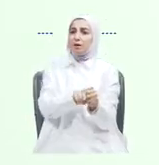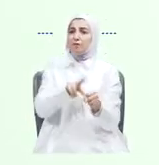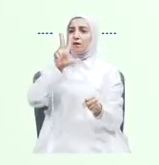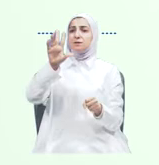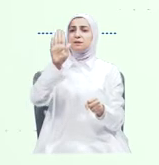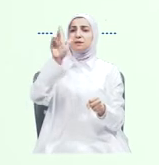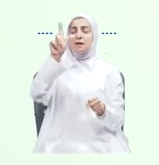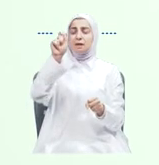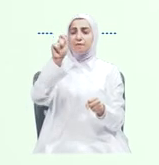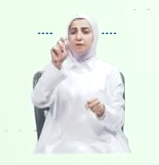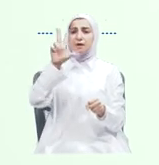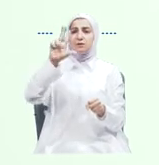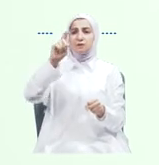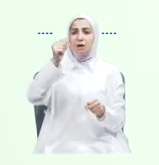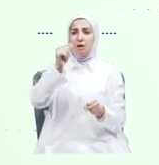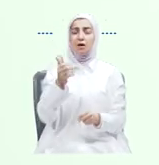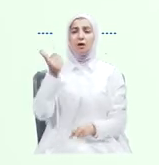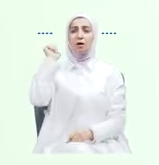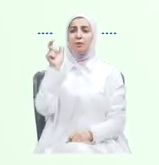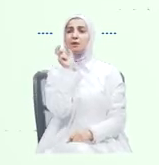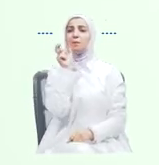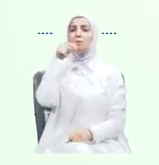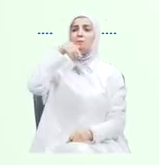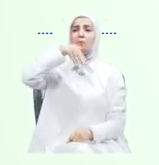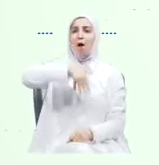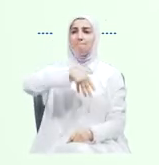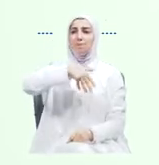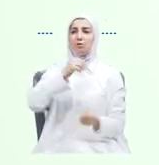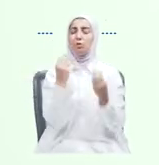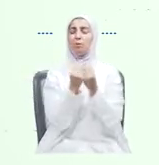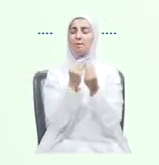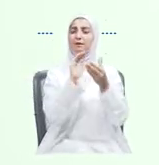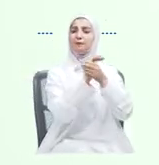الرسول صلى الله عليه وسلم والخلفاء الراشدين.